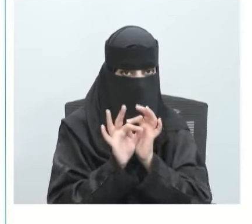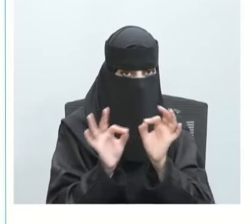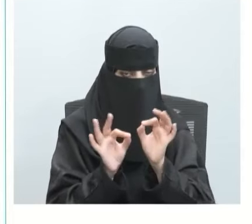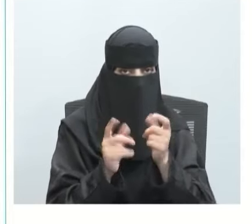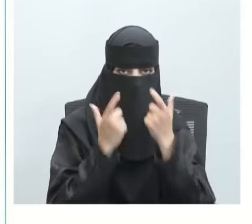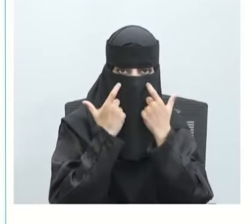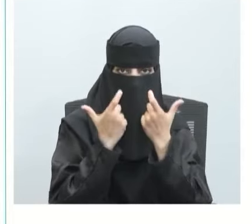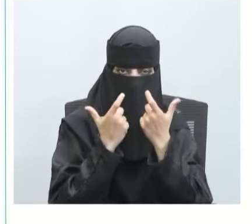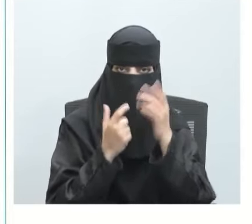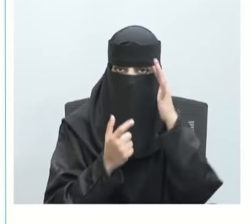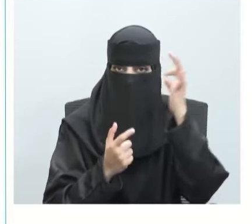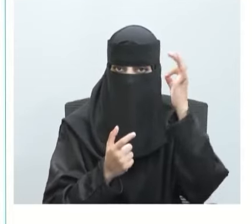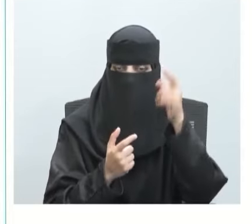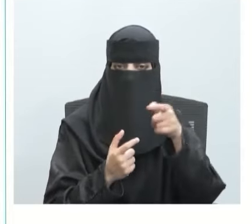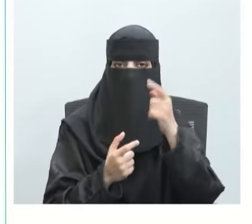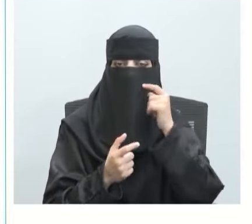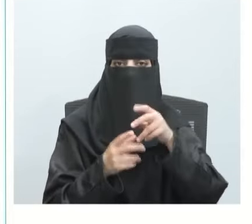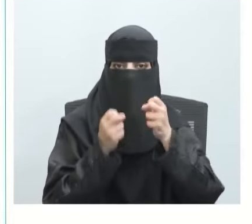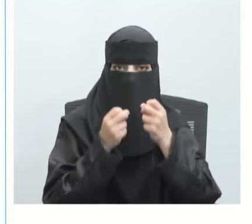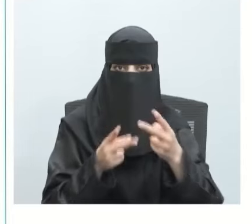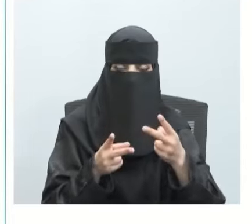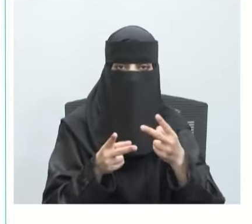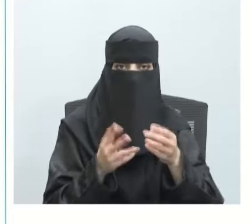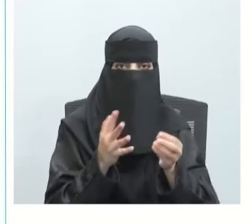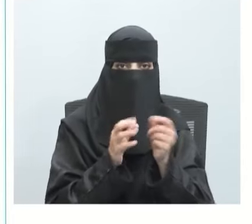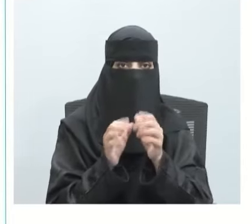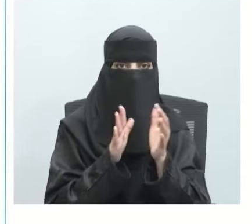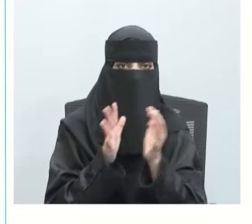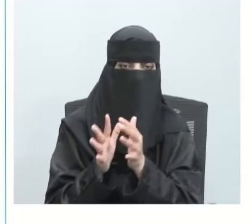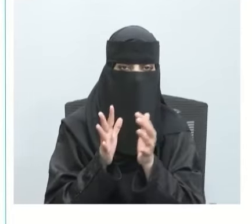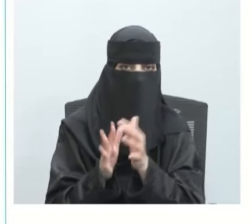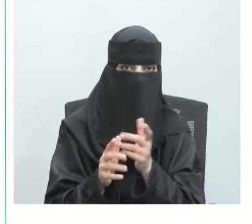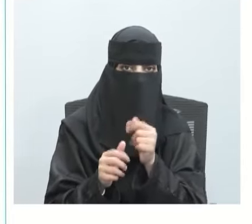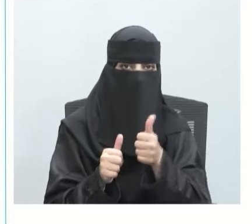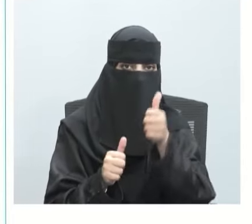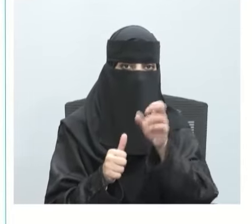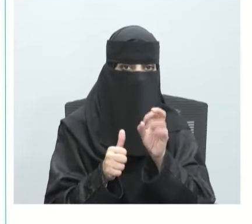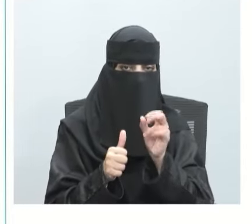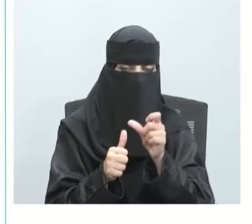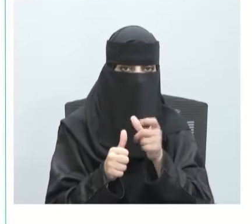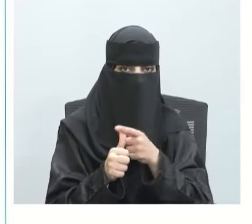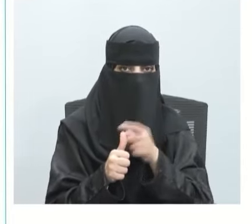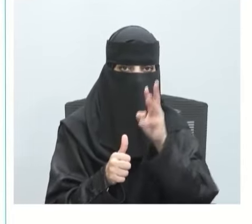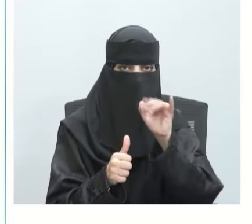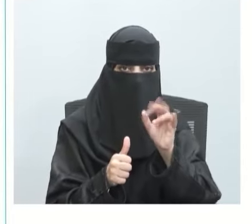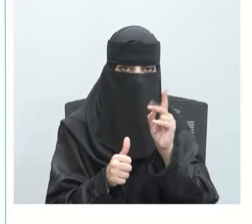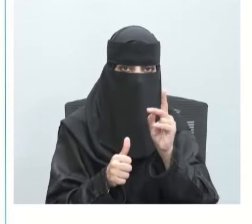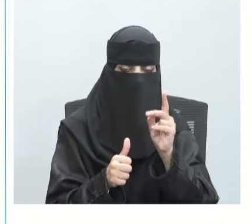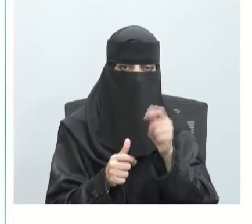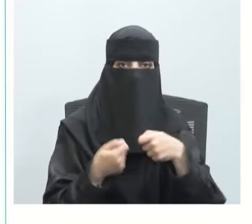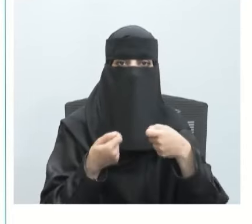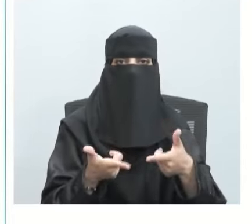الحصافه والذكاء اننا نبدا بادخار المال اولا ثم بعد ذلك